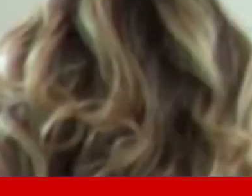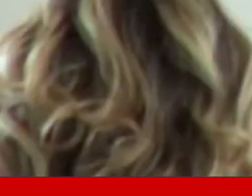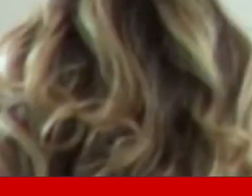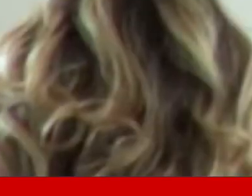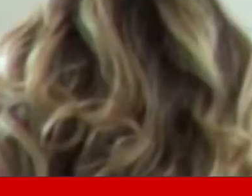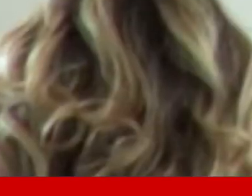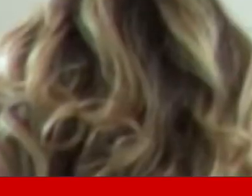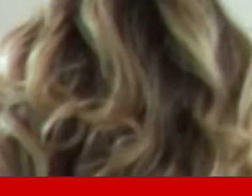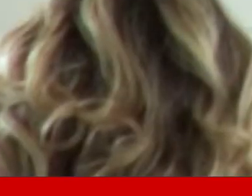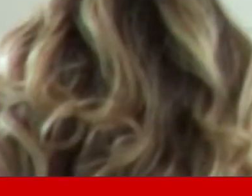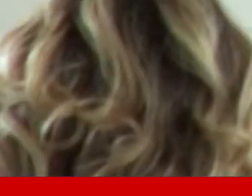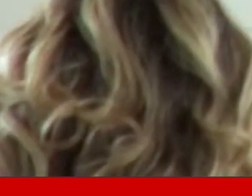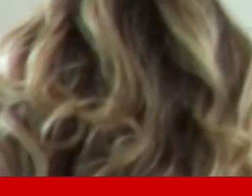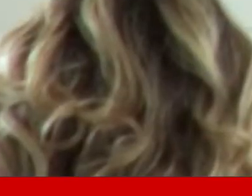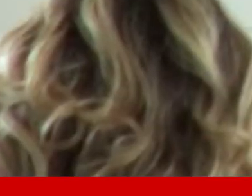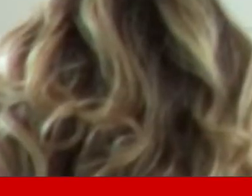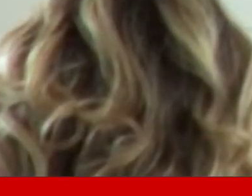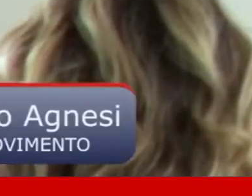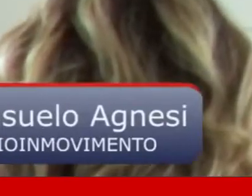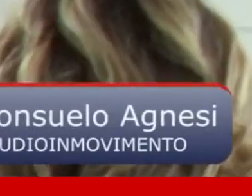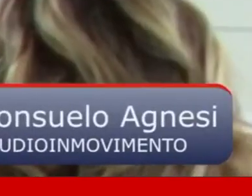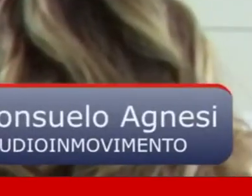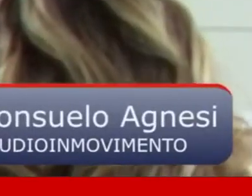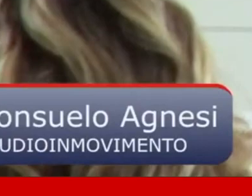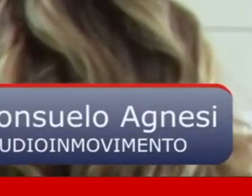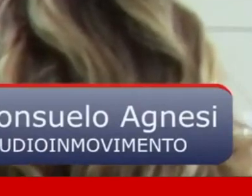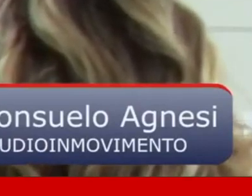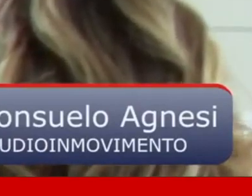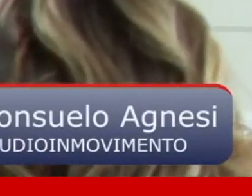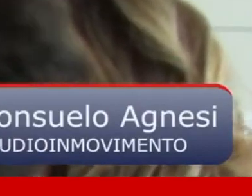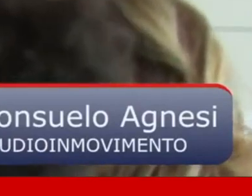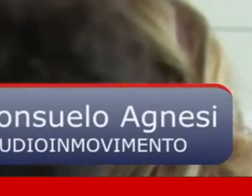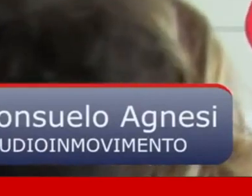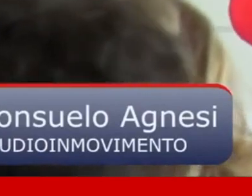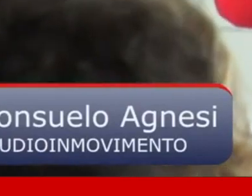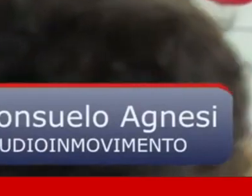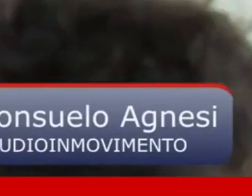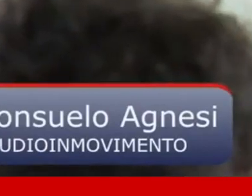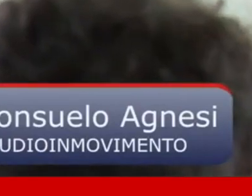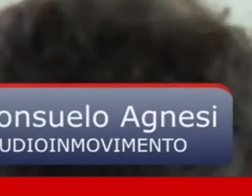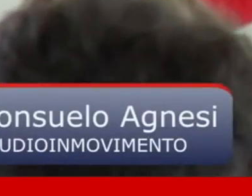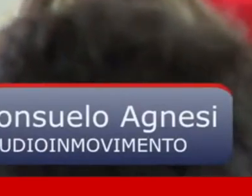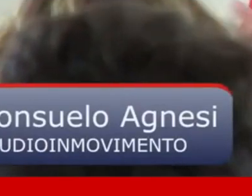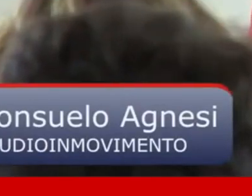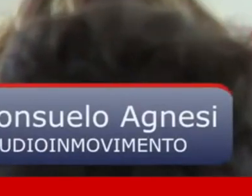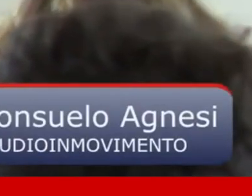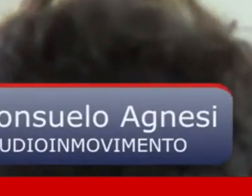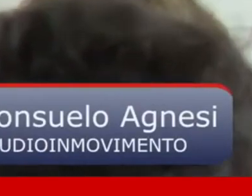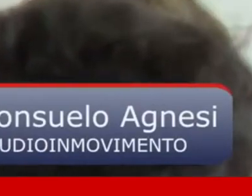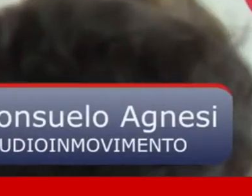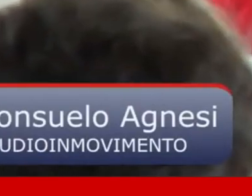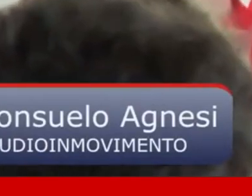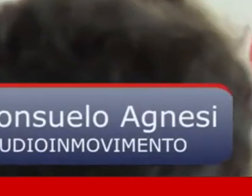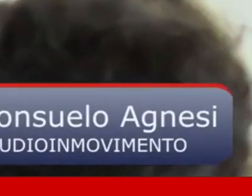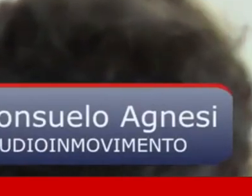molto interessante, ed è un po' questa sfida che ho chiamato teoria delle 3, 4, 5 D, perché adesso queste